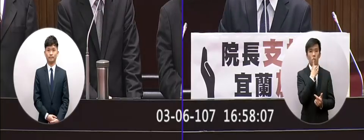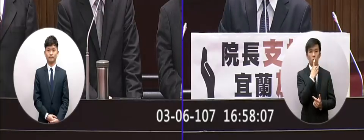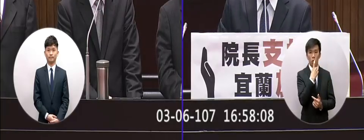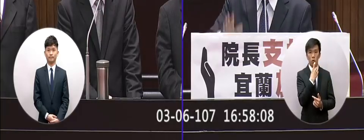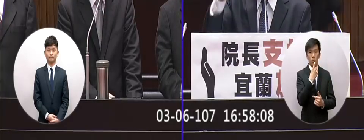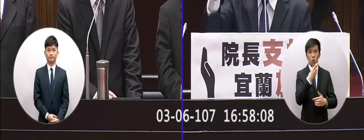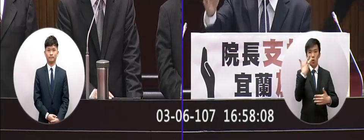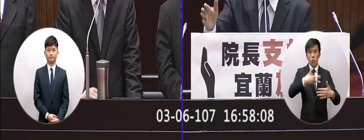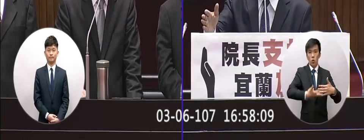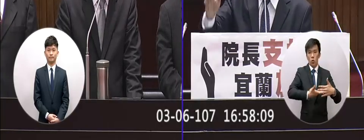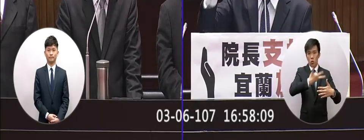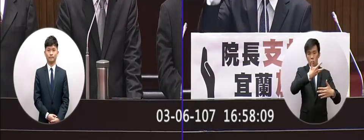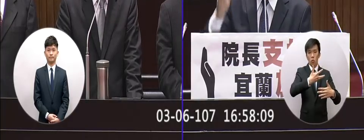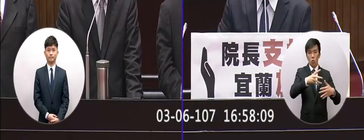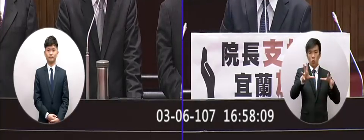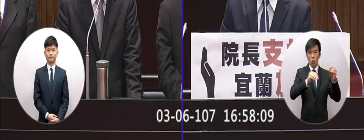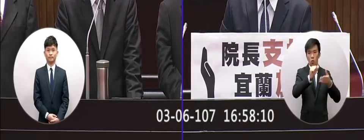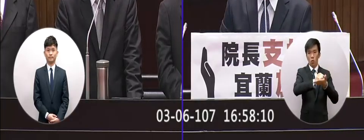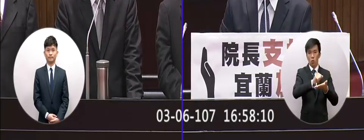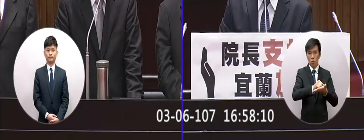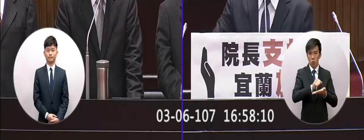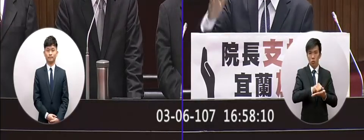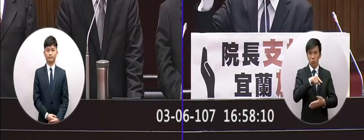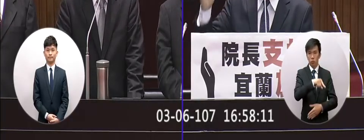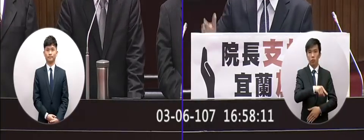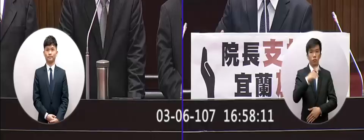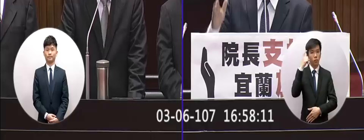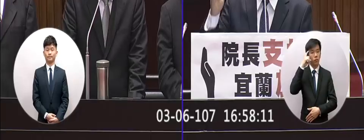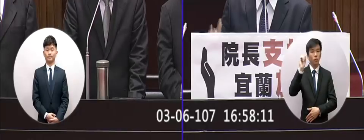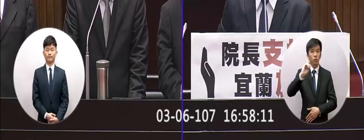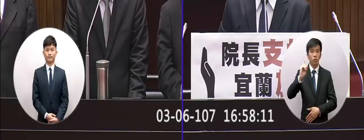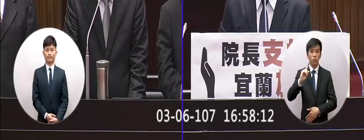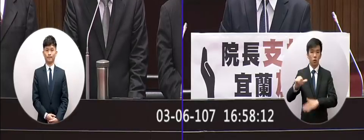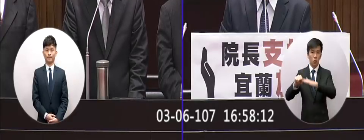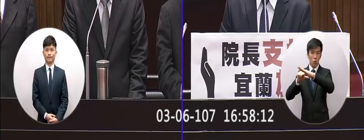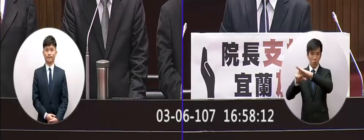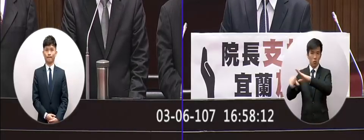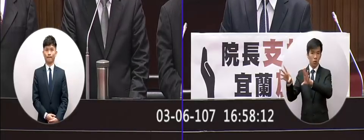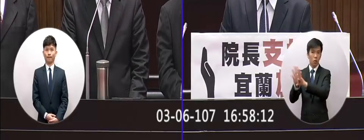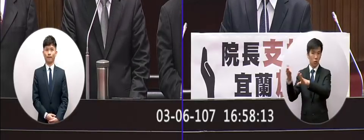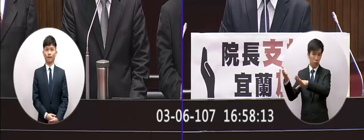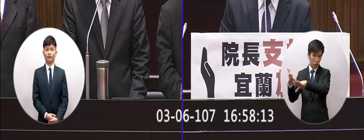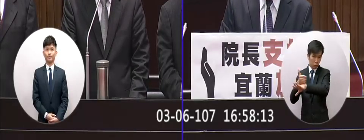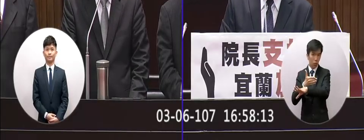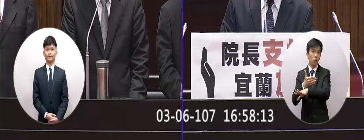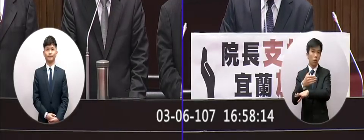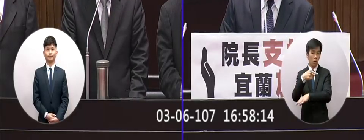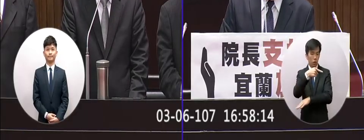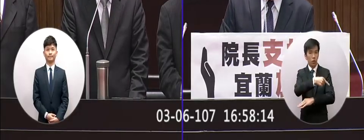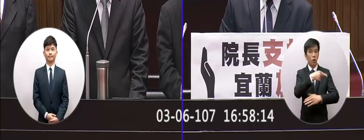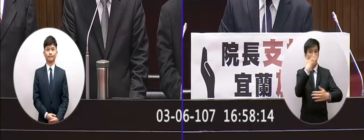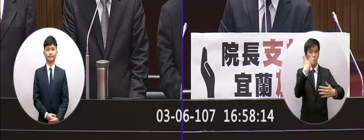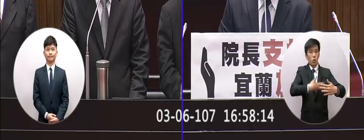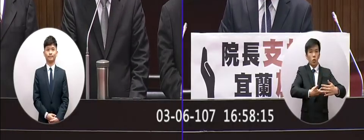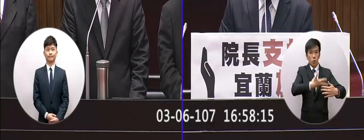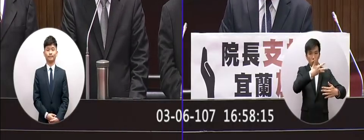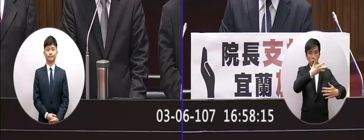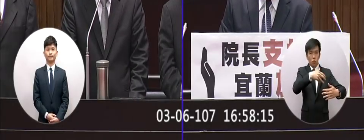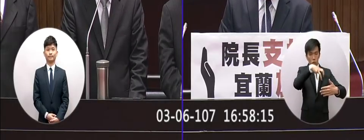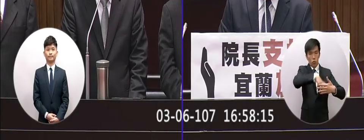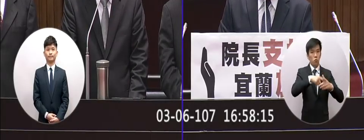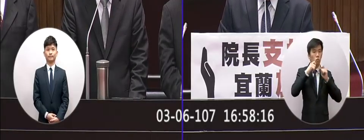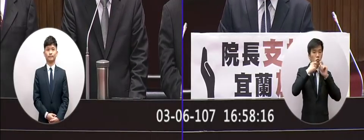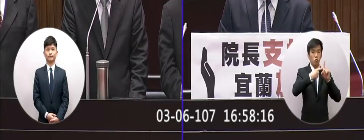道五号新建之后这几年来，我们翡翠水库水质是越来越好，越来越稳定。包括碳磷